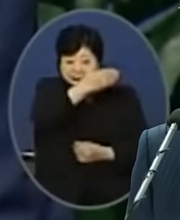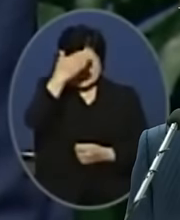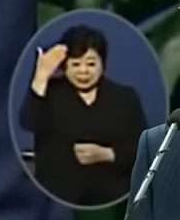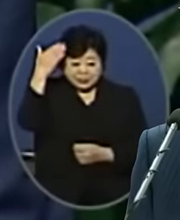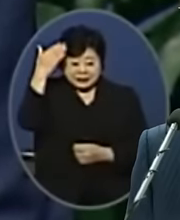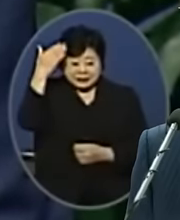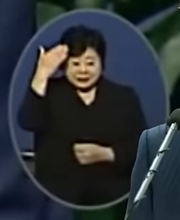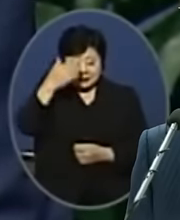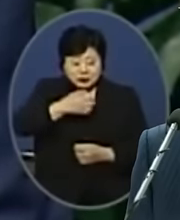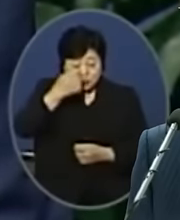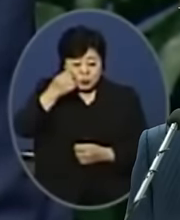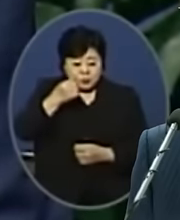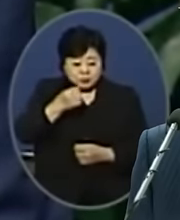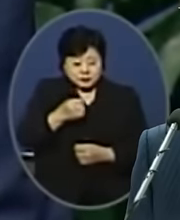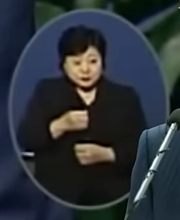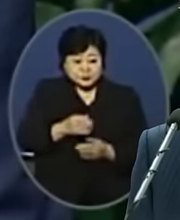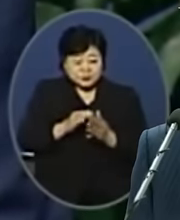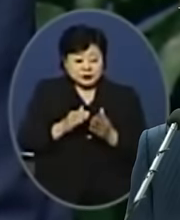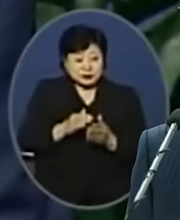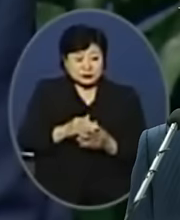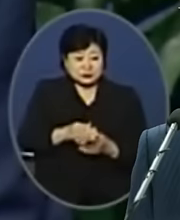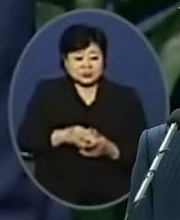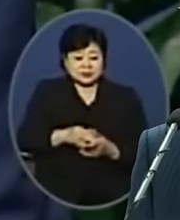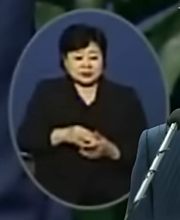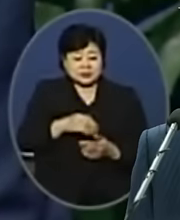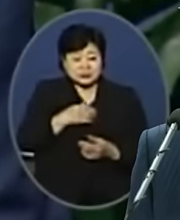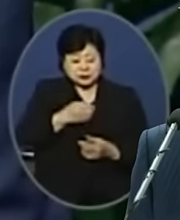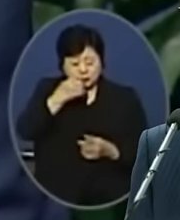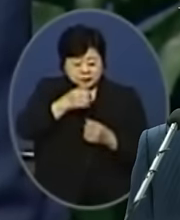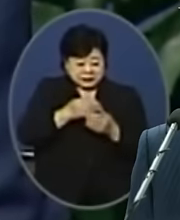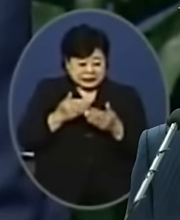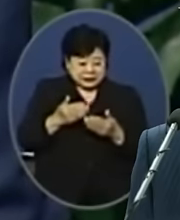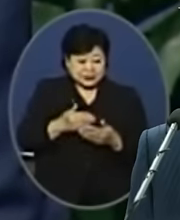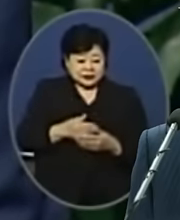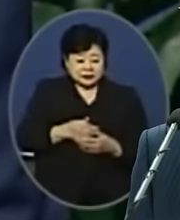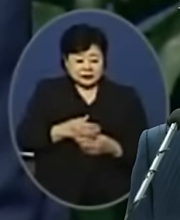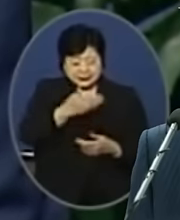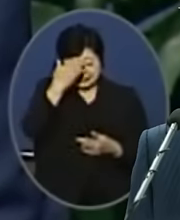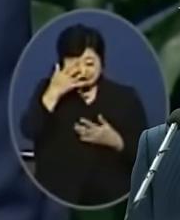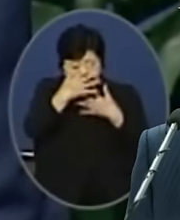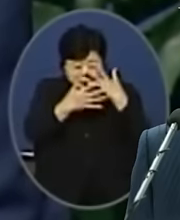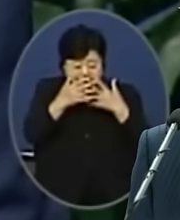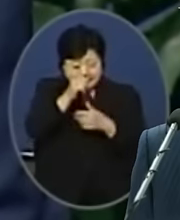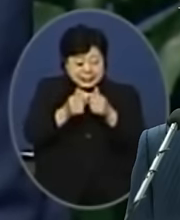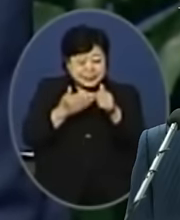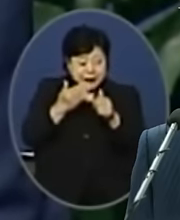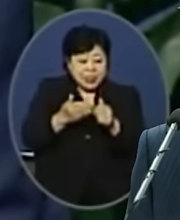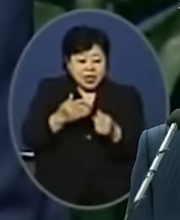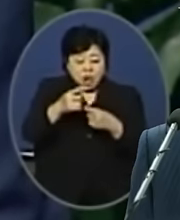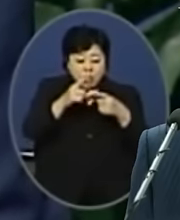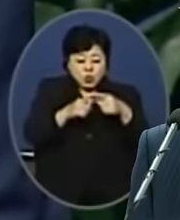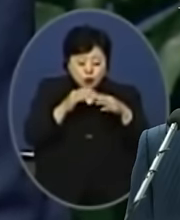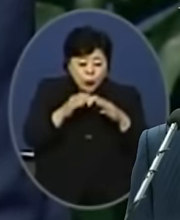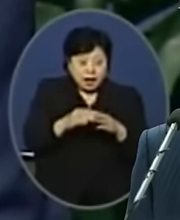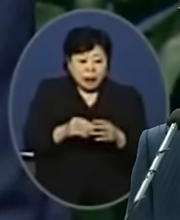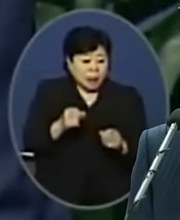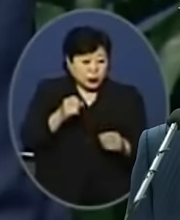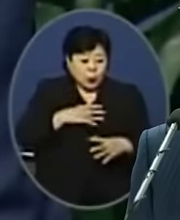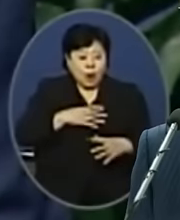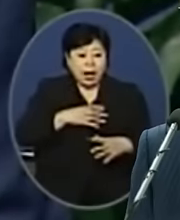젊은이들이 꿈을 꾸기 시작 환상을 보고 늙은이들이 꿈을 시작하자 하나님의 교회는 기가